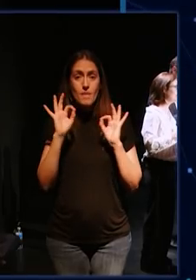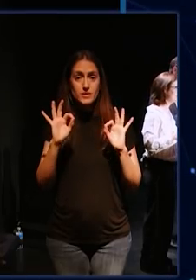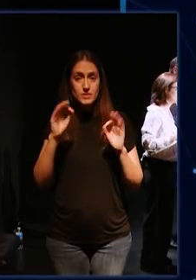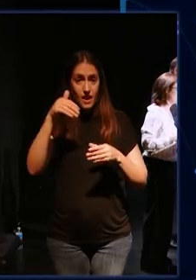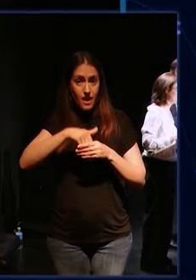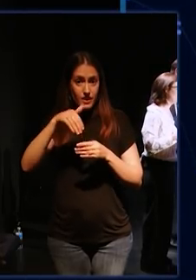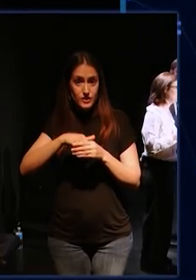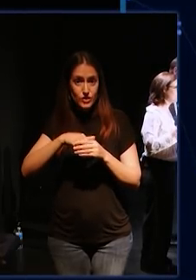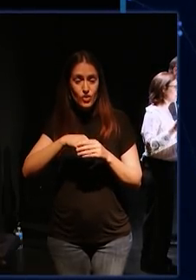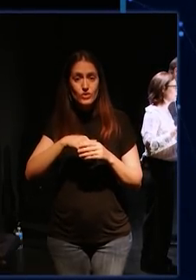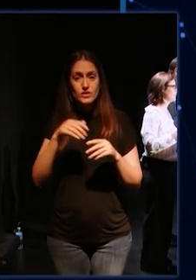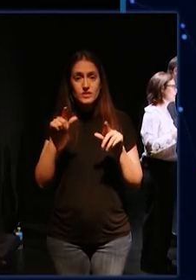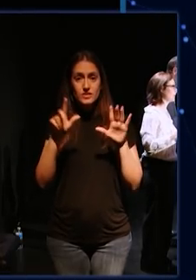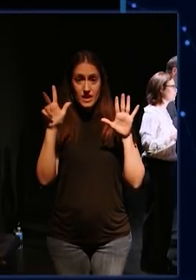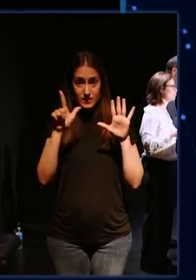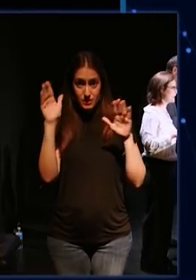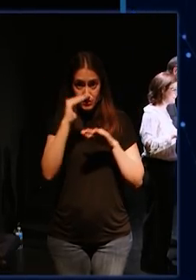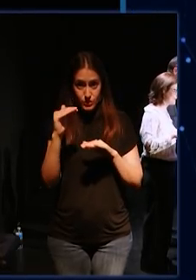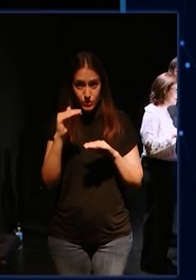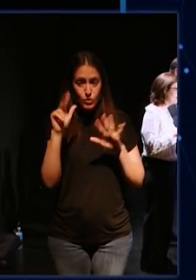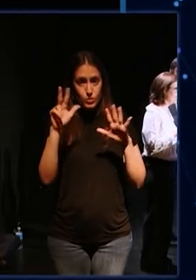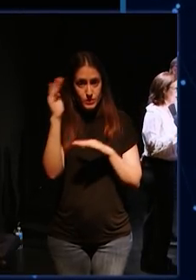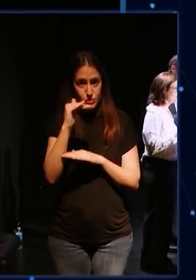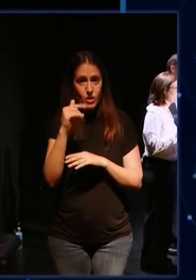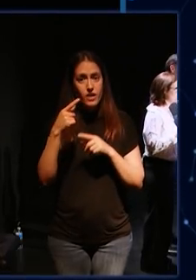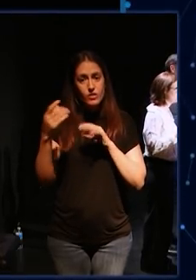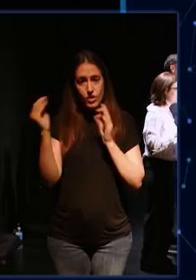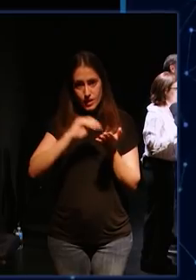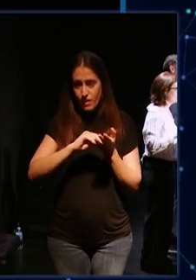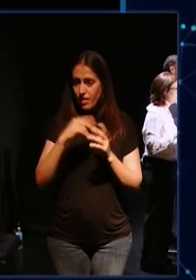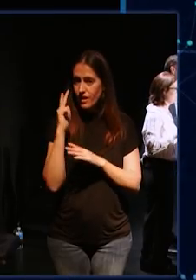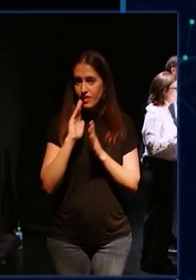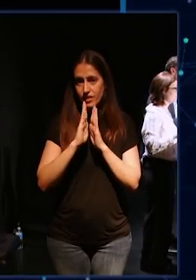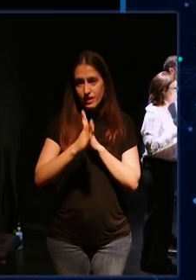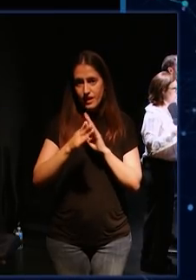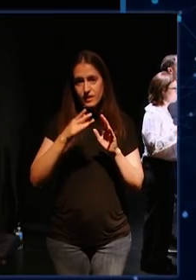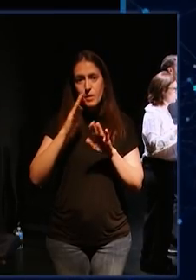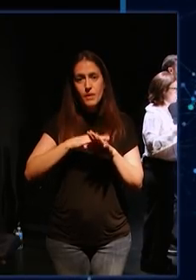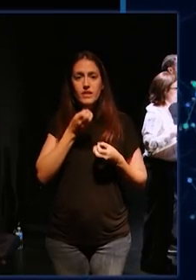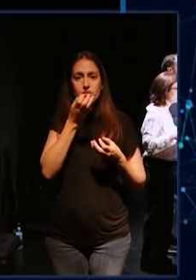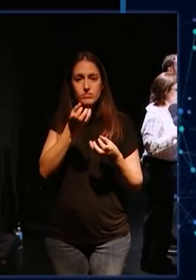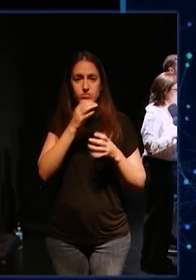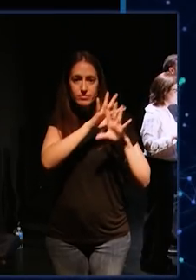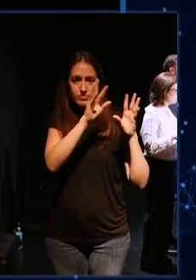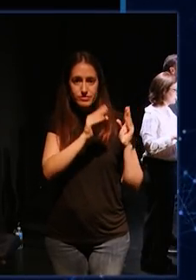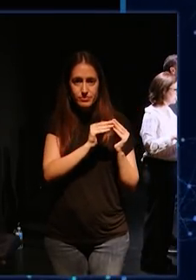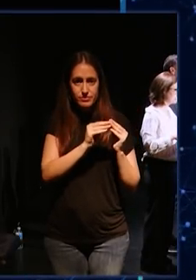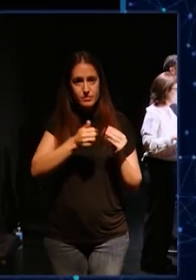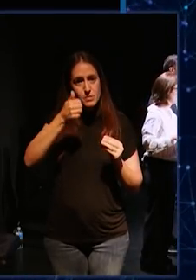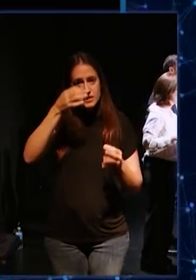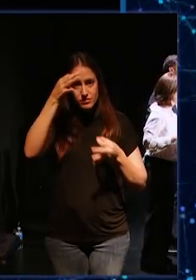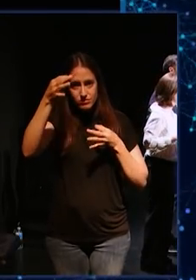de 7:45, des de Ràdio Televisió Cardedeu, tornarem a estar en rigorós directe per portar la informació més actualitzada sobre